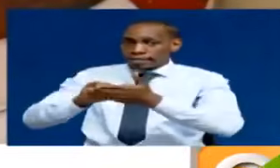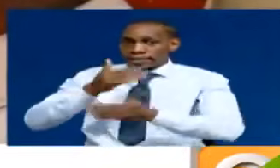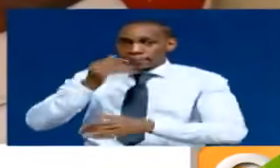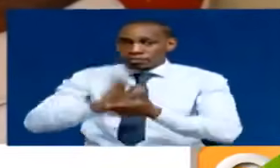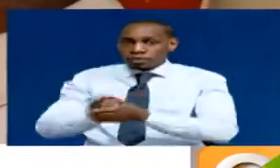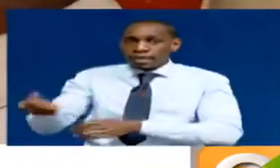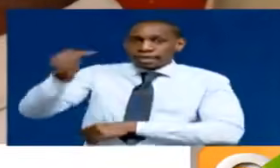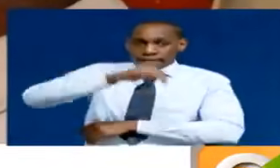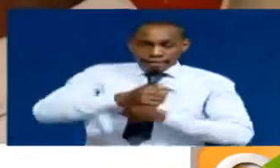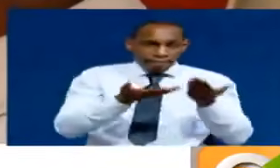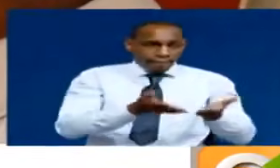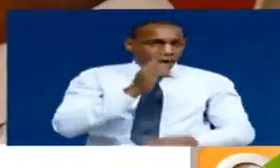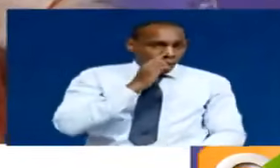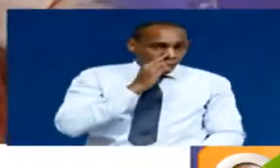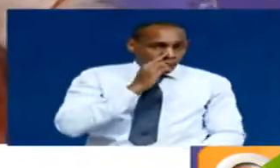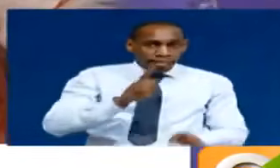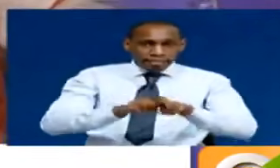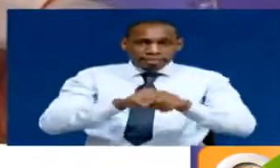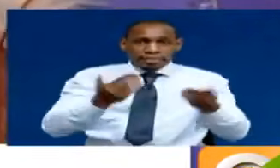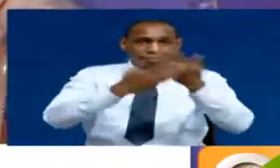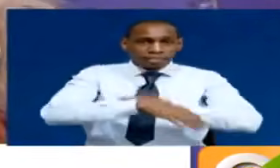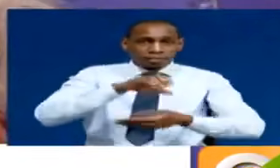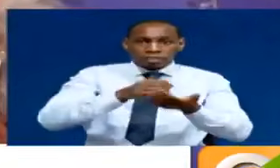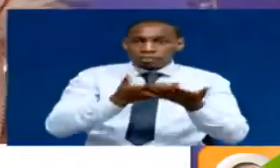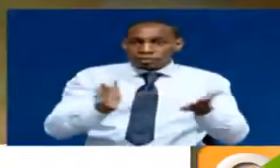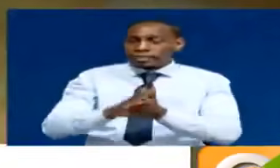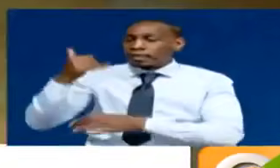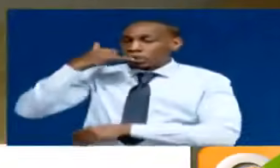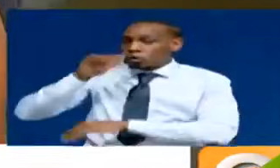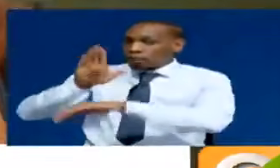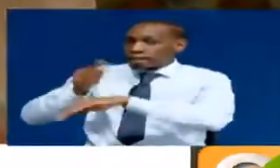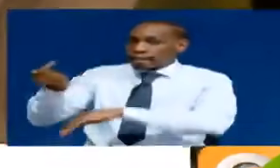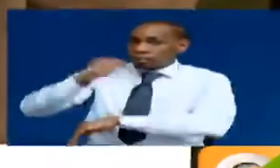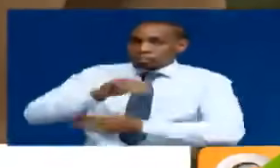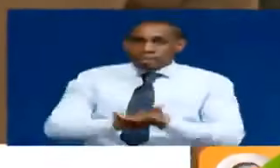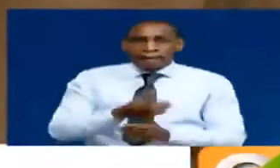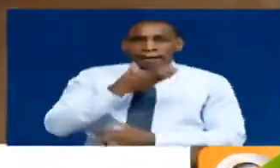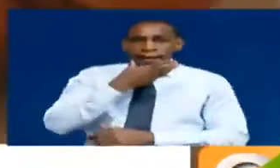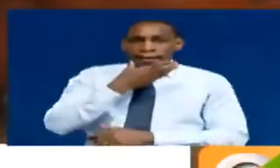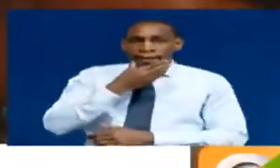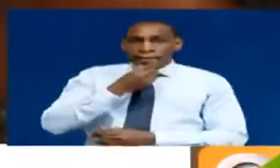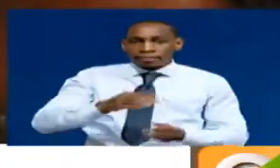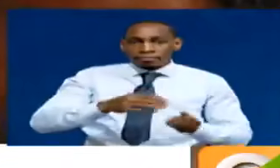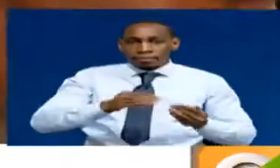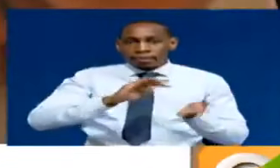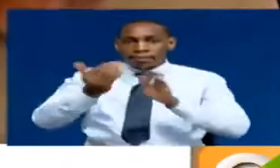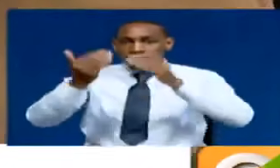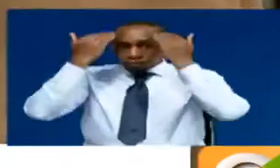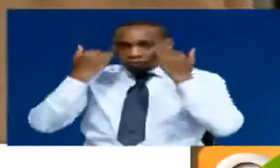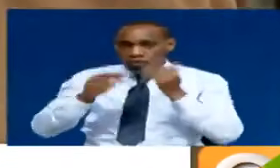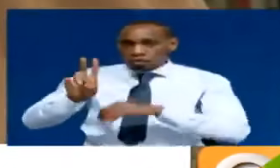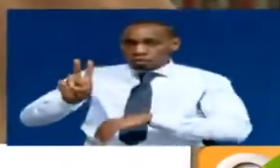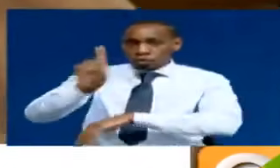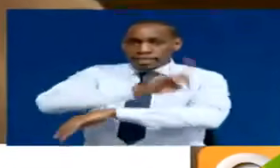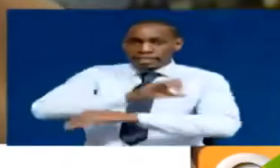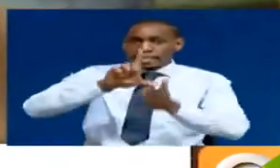hawe anakuja, hata jana alikuwa hapa. Hata usiku kukihapa ni kitu na anapigiwa. Mwaura naye alifikishwa mahakamani siku mbili